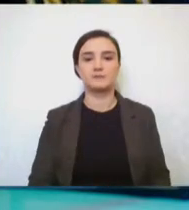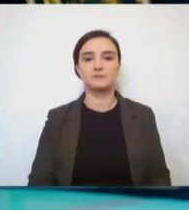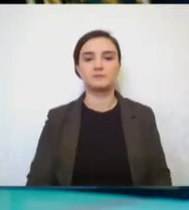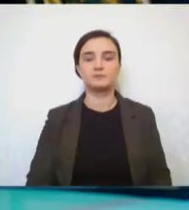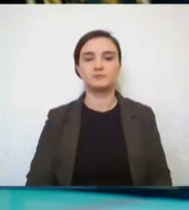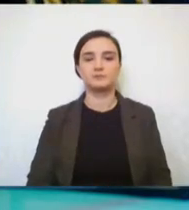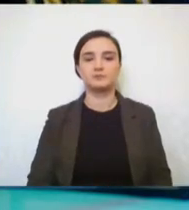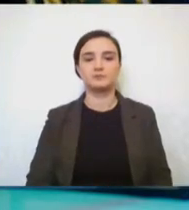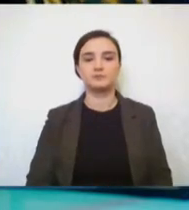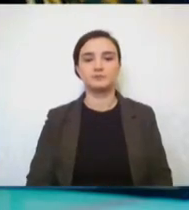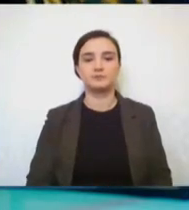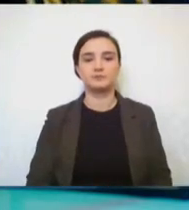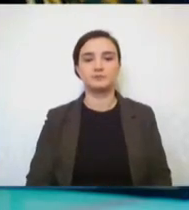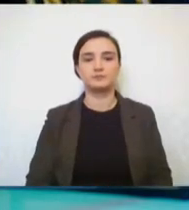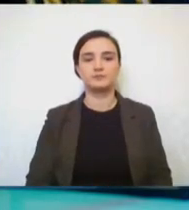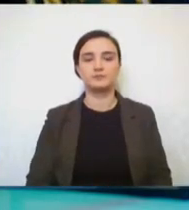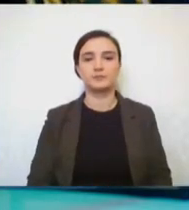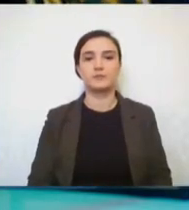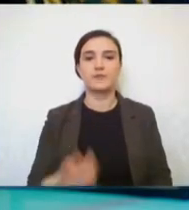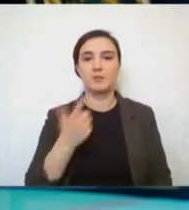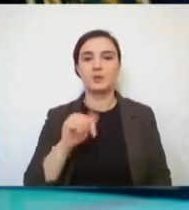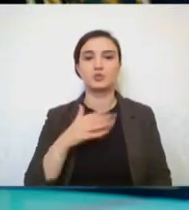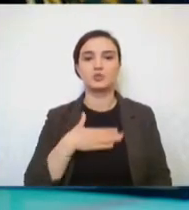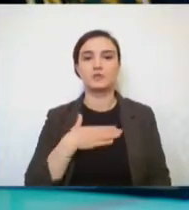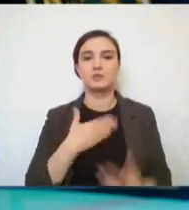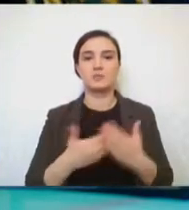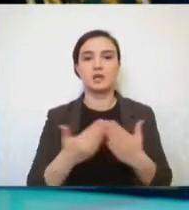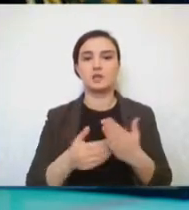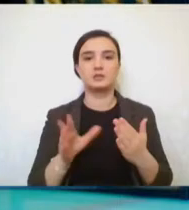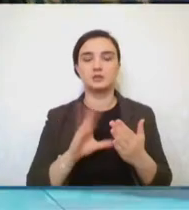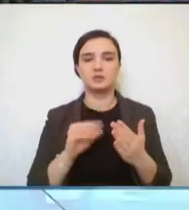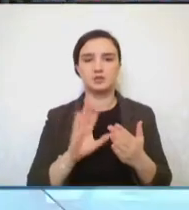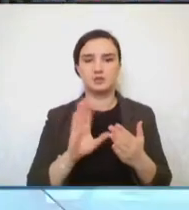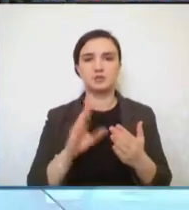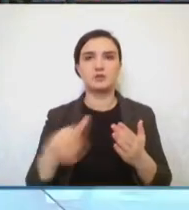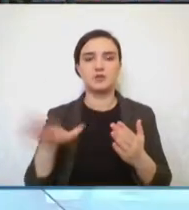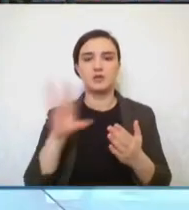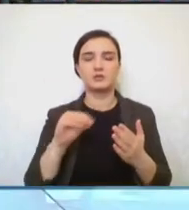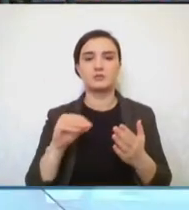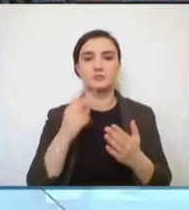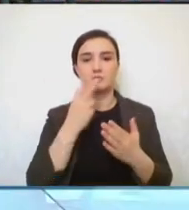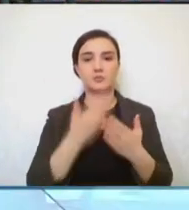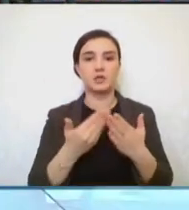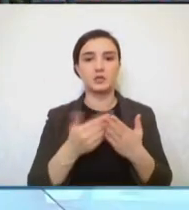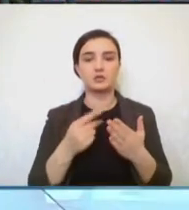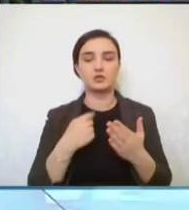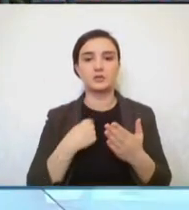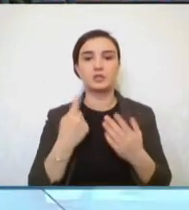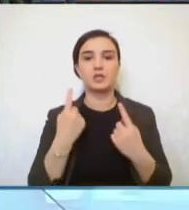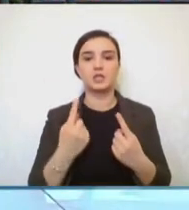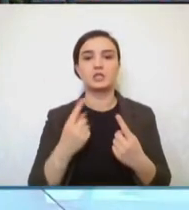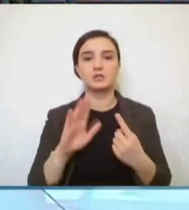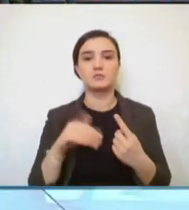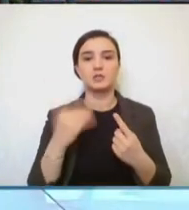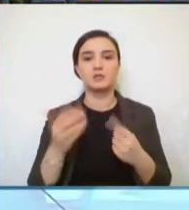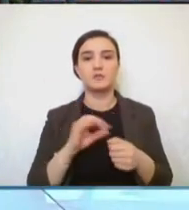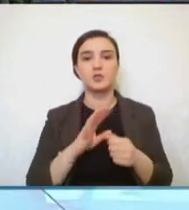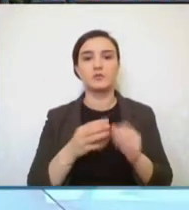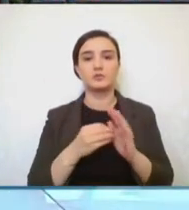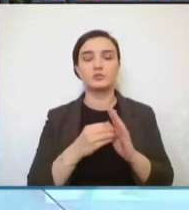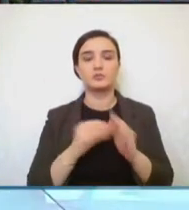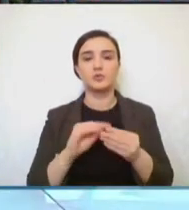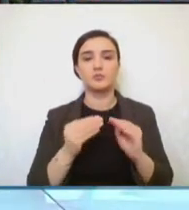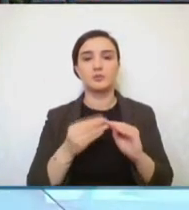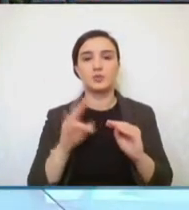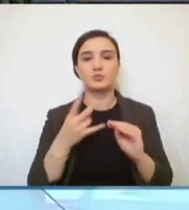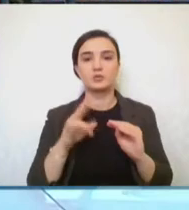ჩვენი მაგალითი, ეს არის სოფლიო ქვეყნების, წამყვანი ქვეყნების მაგალითი. ჩვენ ერთი მხრივ კოვიდის პრობლემა არ უნდა გამოგვეპაროს და